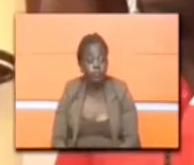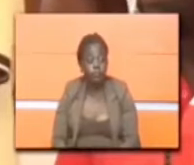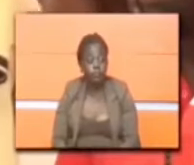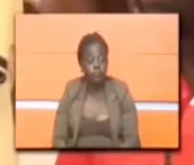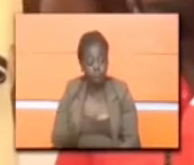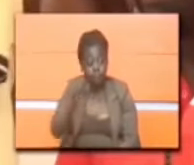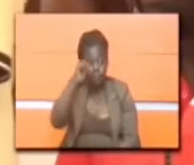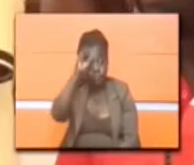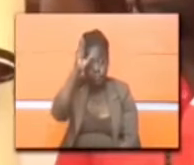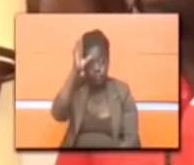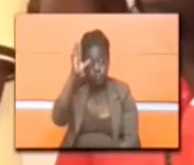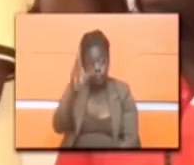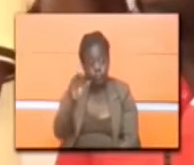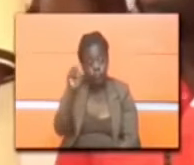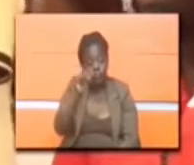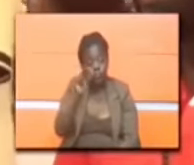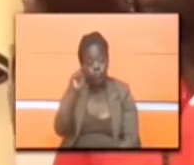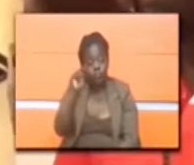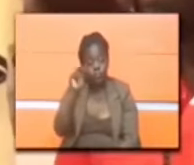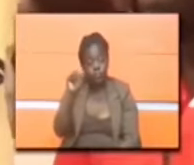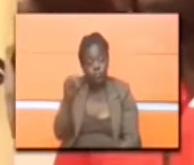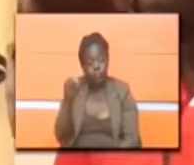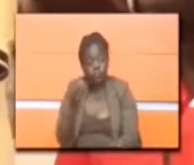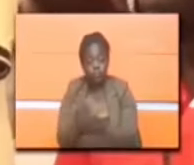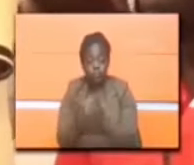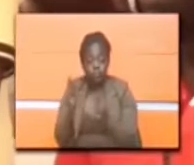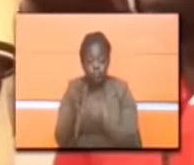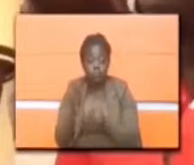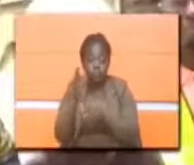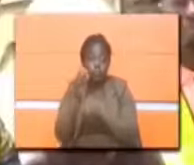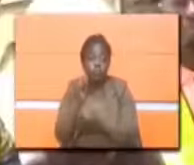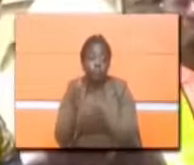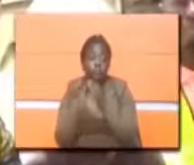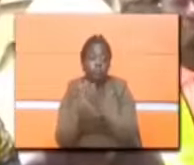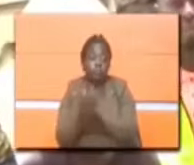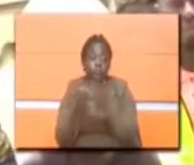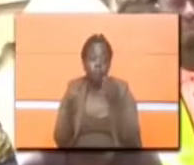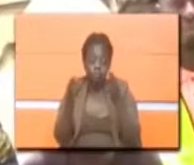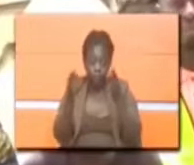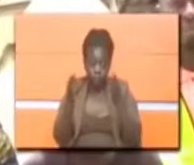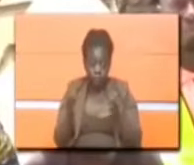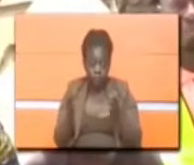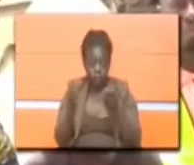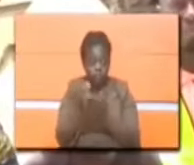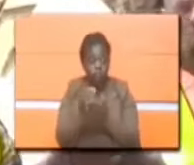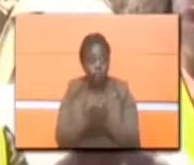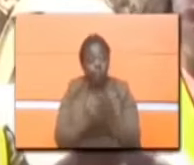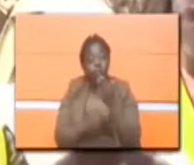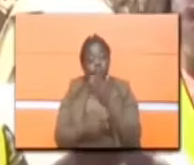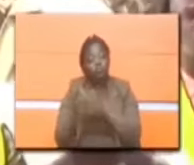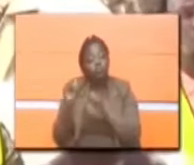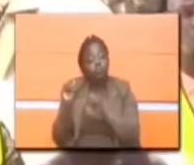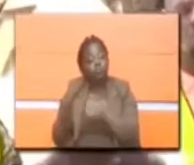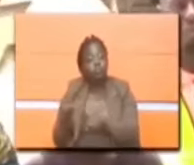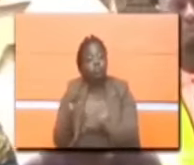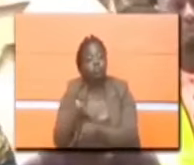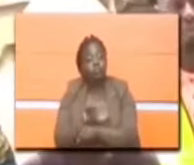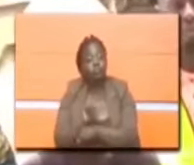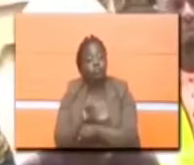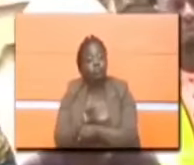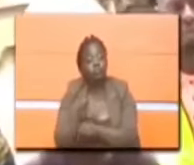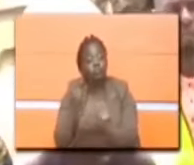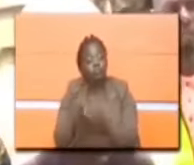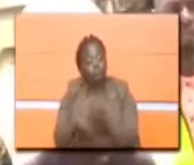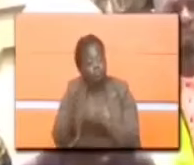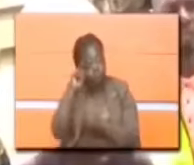Father Ssuuna mu kubuulira asabye abantu okwekwasa Katonda mu buli kimu. Kubanga Katonda asobola okukola byonna ebyo bye